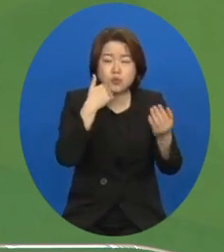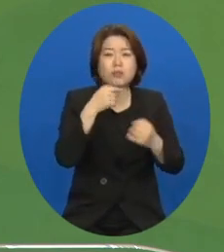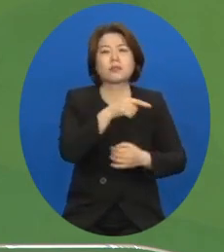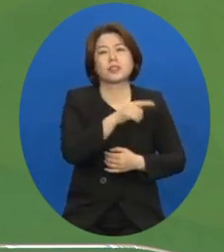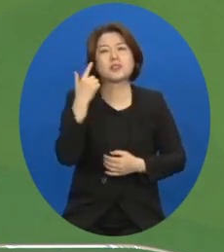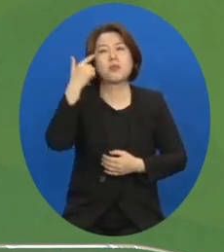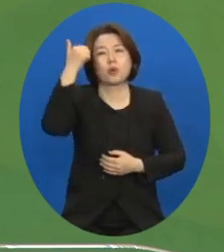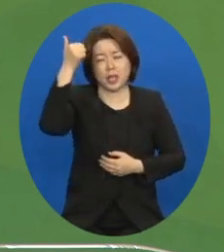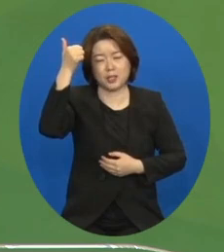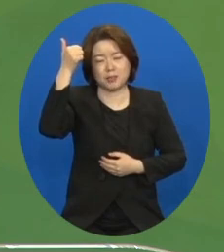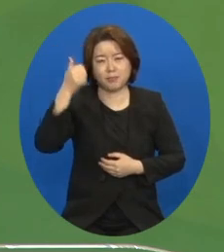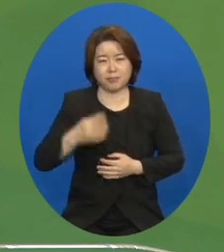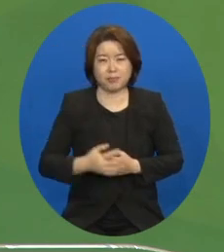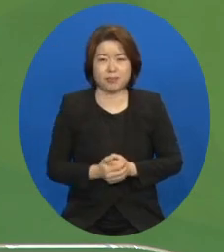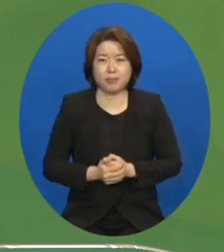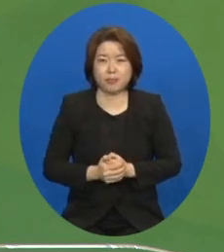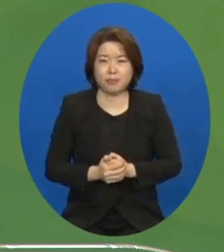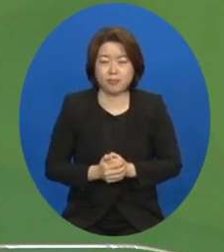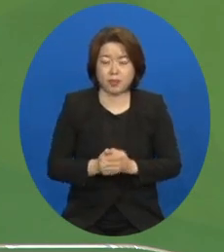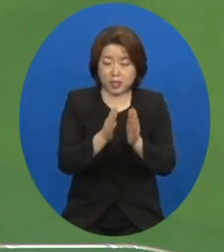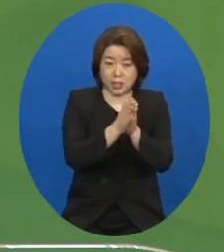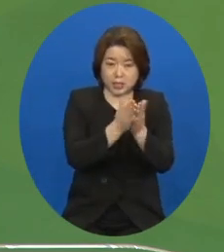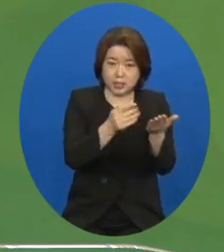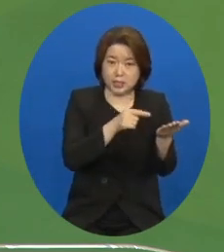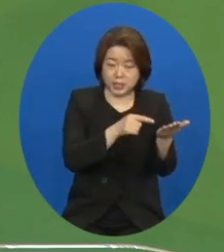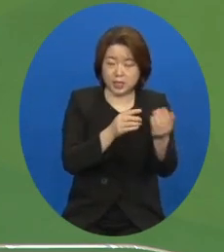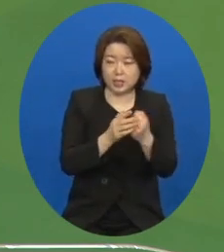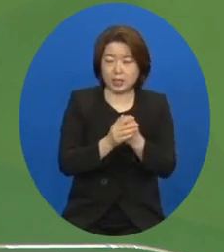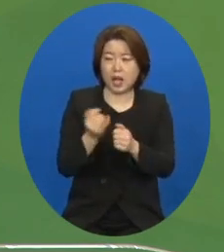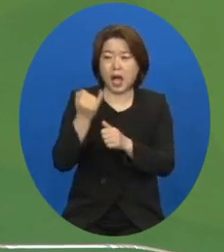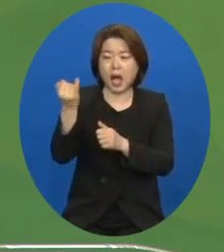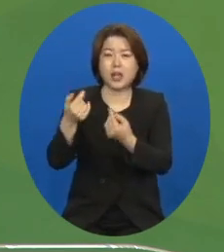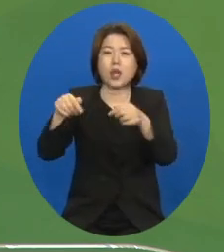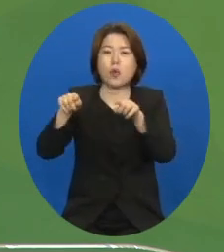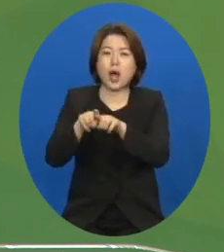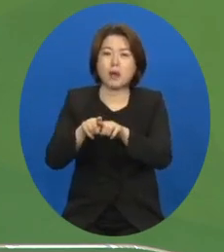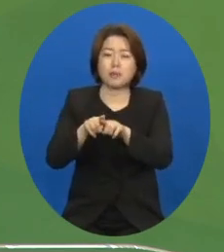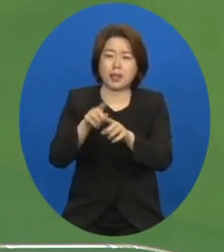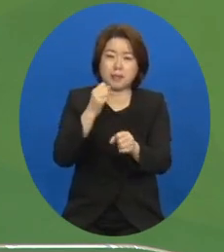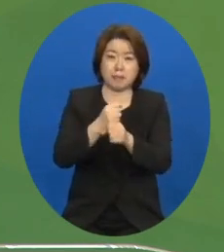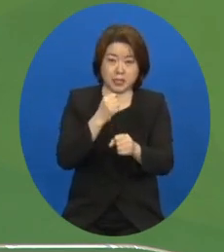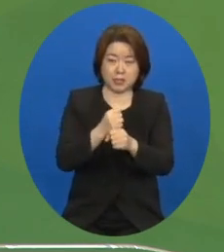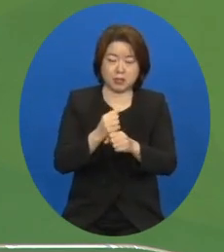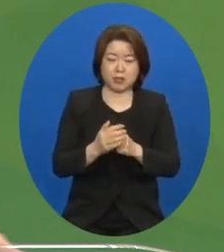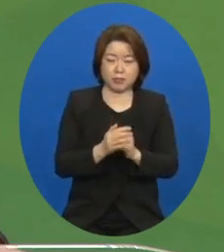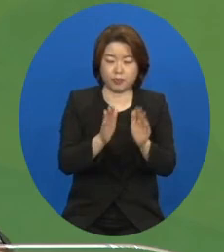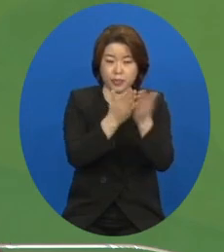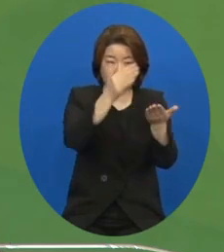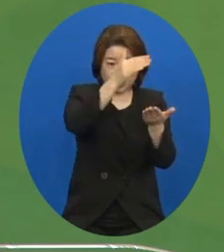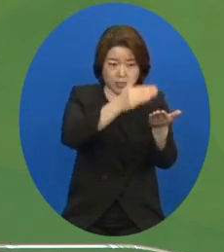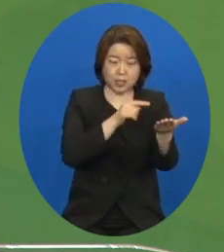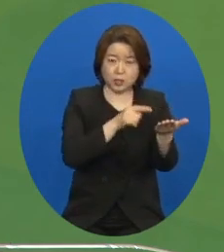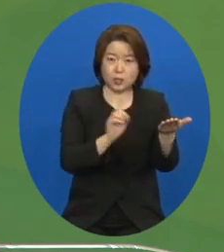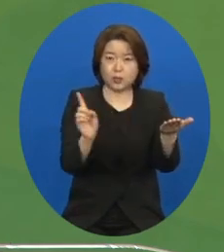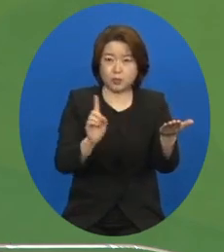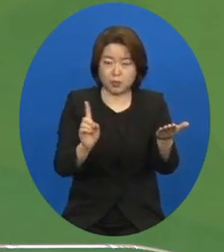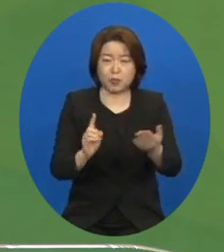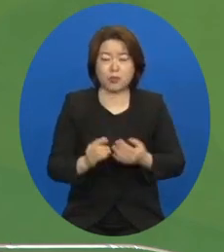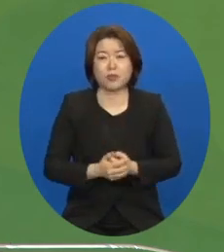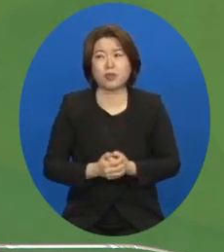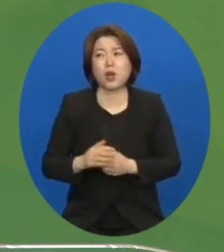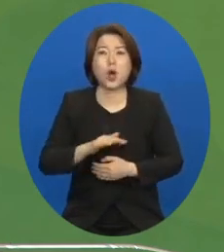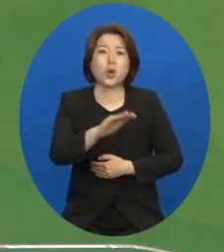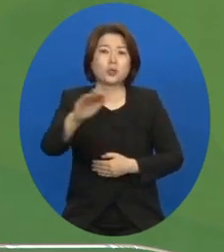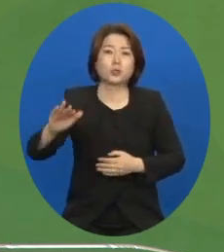분입니다. 그분이 책을 아내와 함께 책을 쓰면서 그 책에서 이렇게 썼습니다.